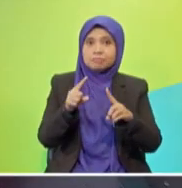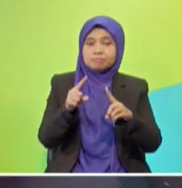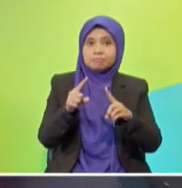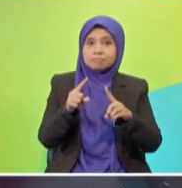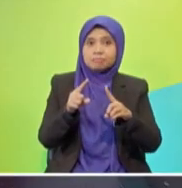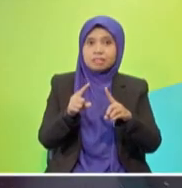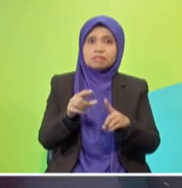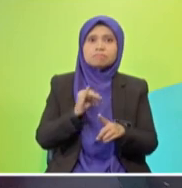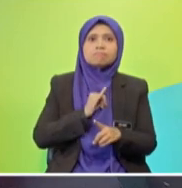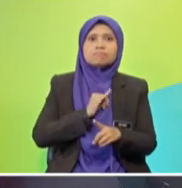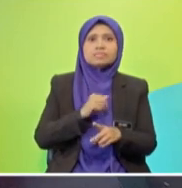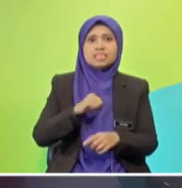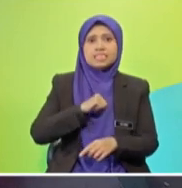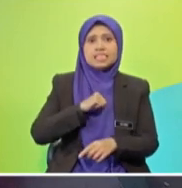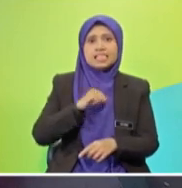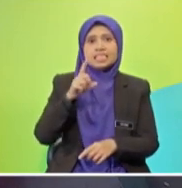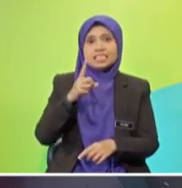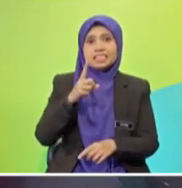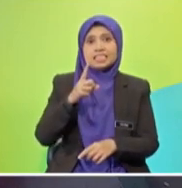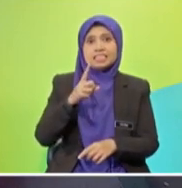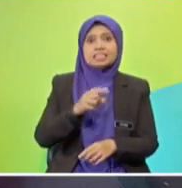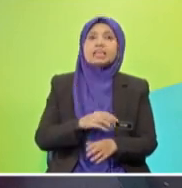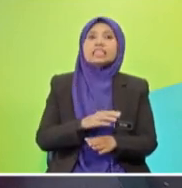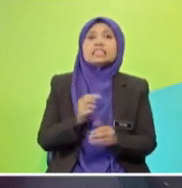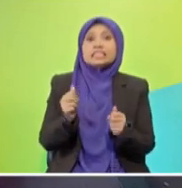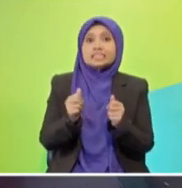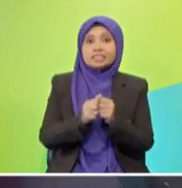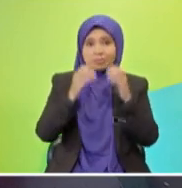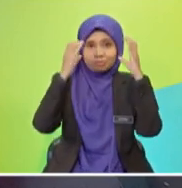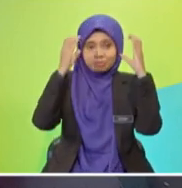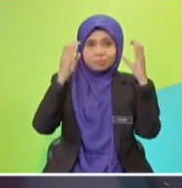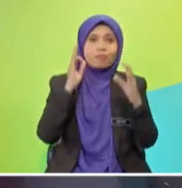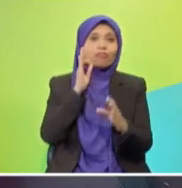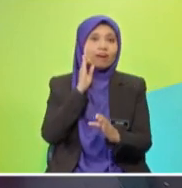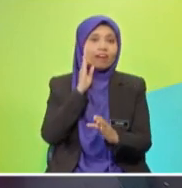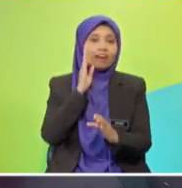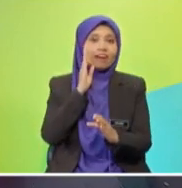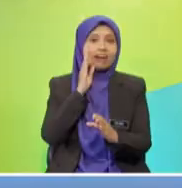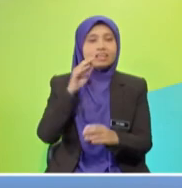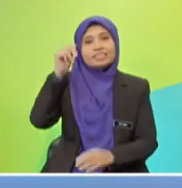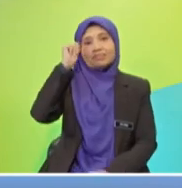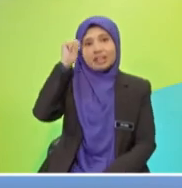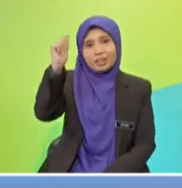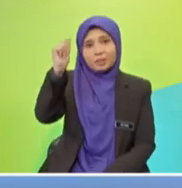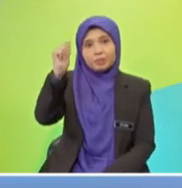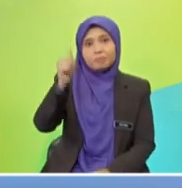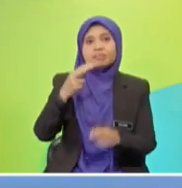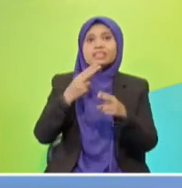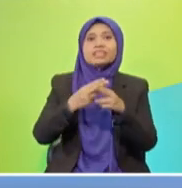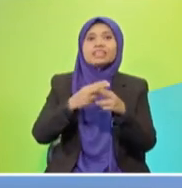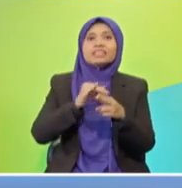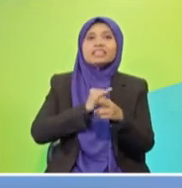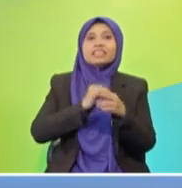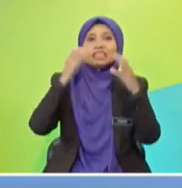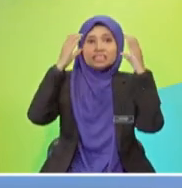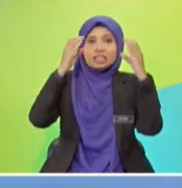saya seorang sajakah di sini Cikgu mestilah dengan saya Hai assalamualaikum saya cikgufara